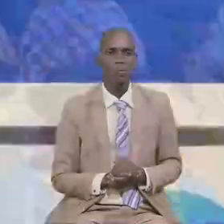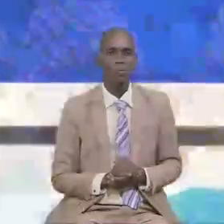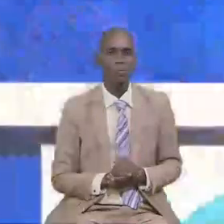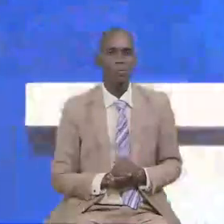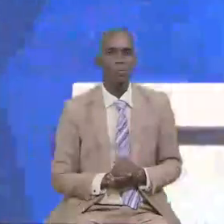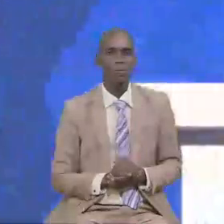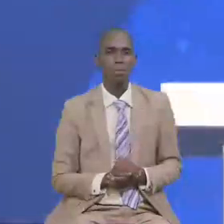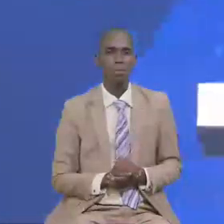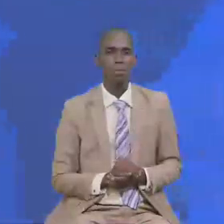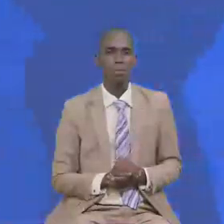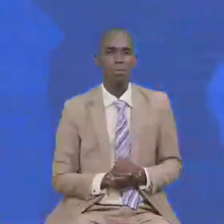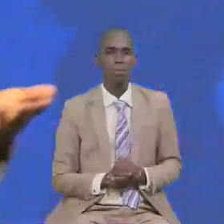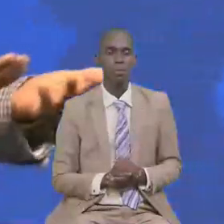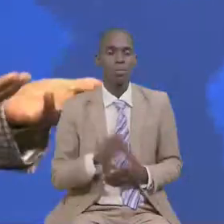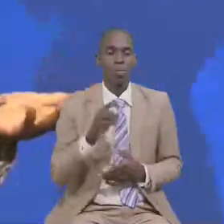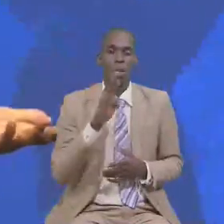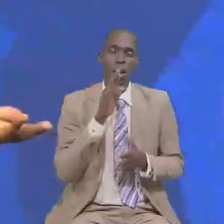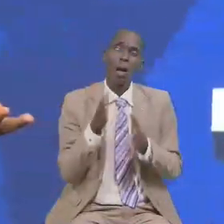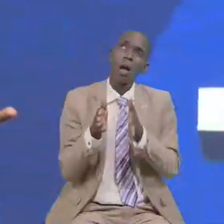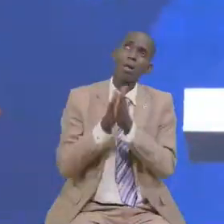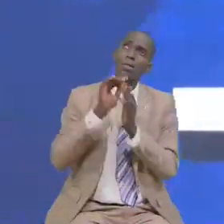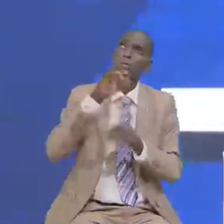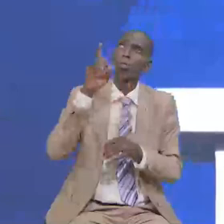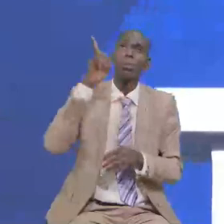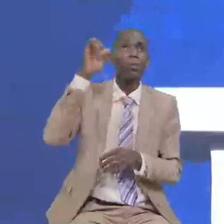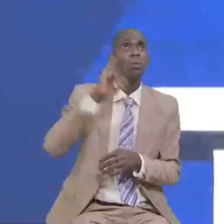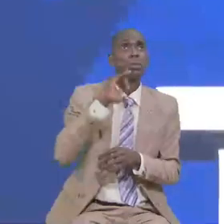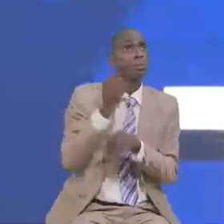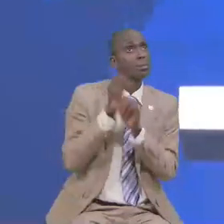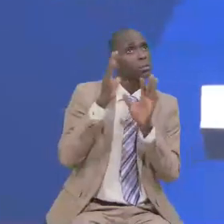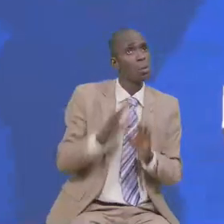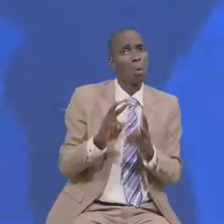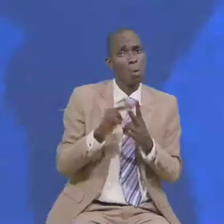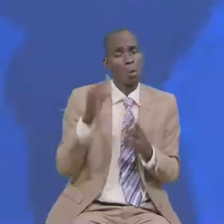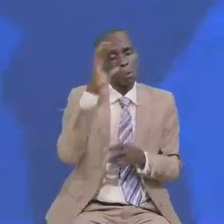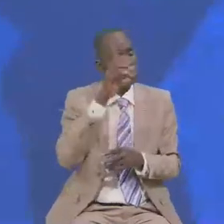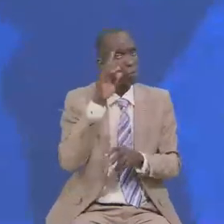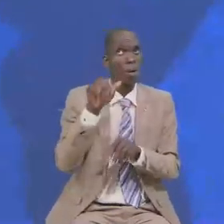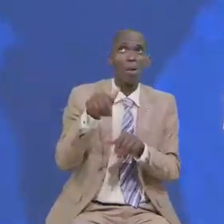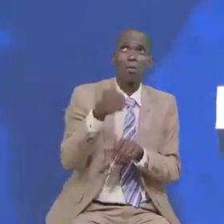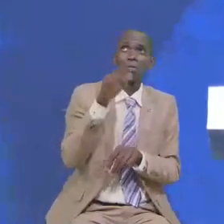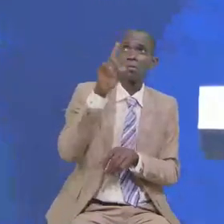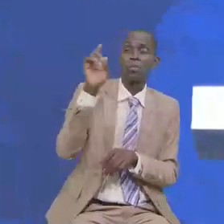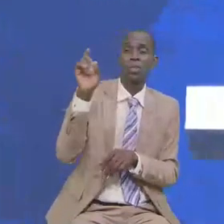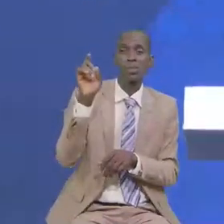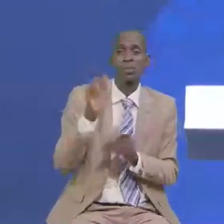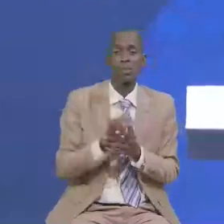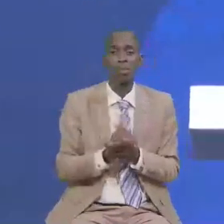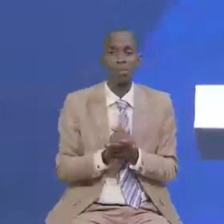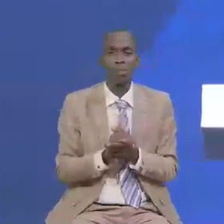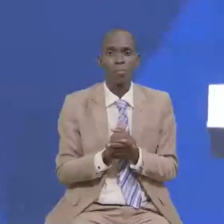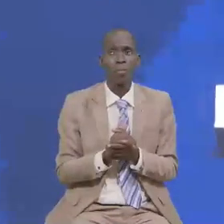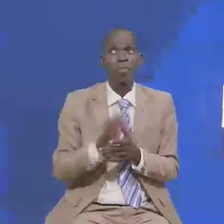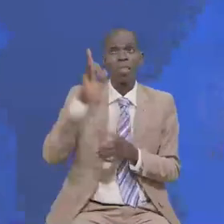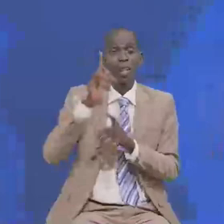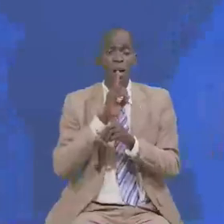Jésus-Christ. Vous posez la question, est-ce le sauveur ou devons-nous en attendre un autre? Il